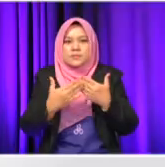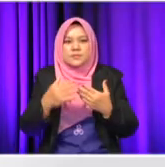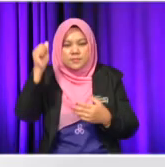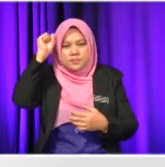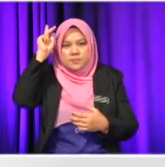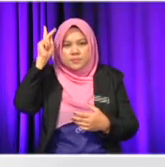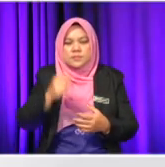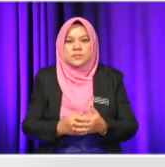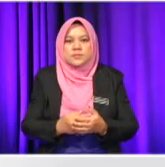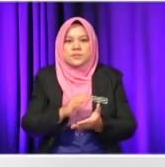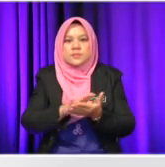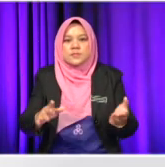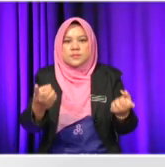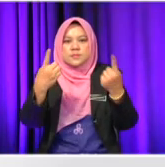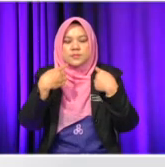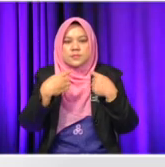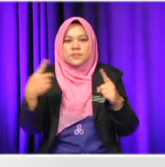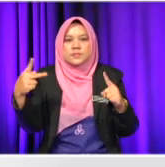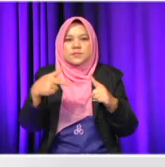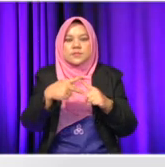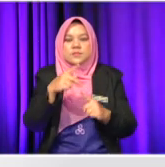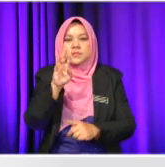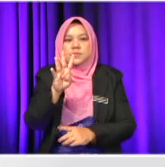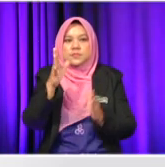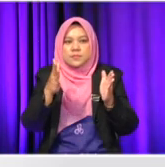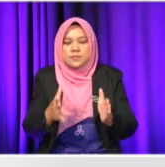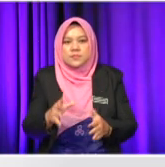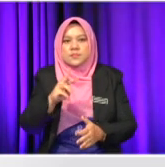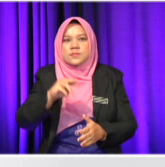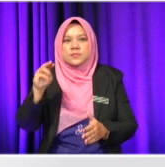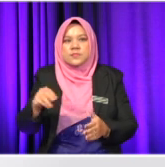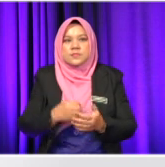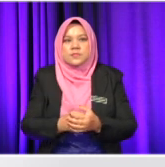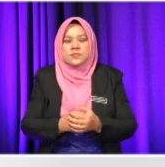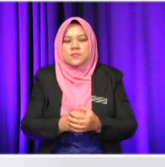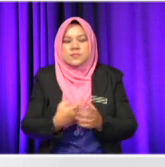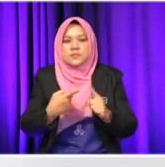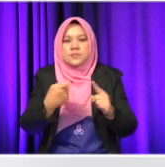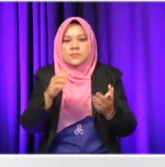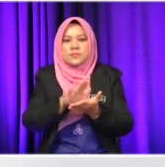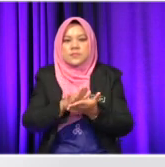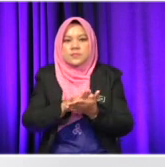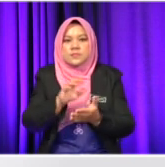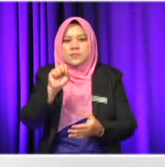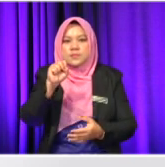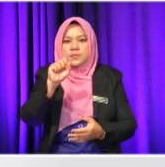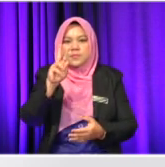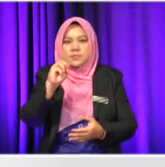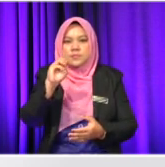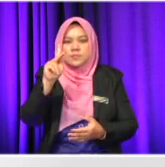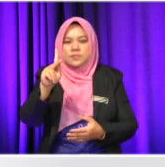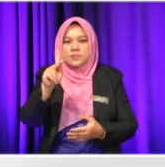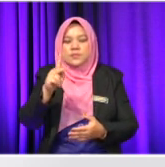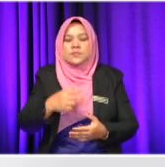Selamat datang Saya ucapkan kepada 4 orang murid saya daripada S mki karo oke yang pertama